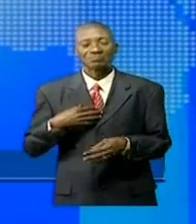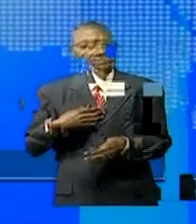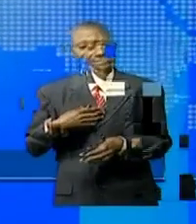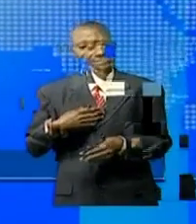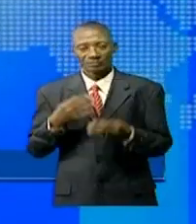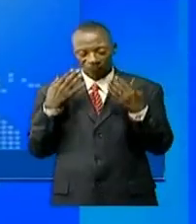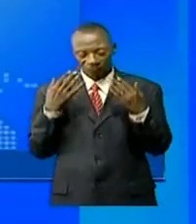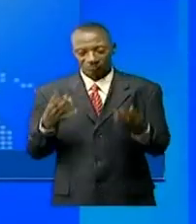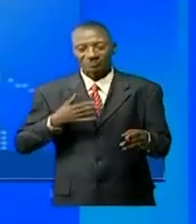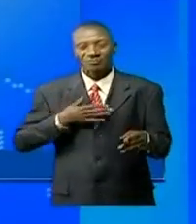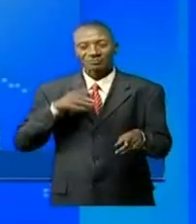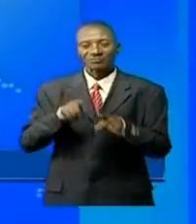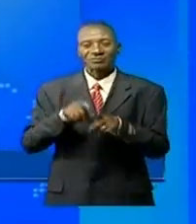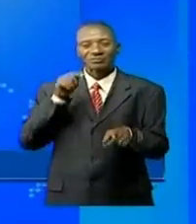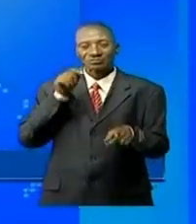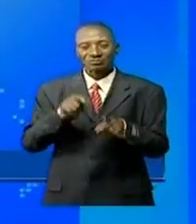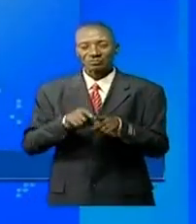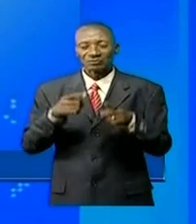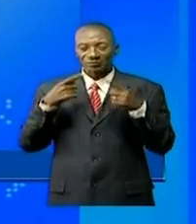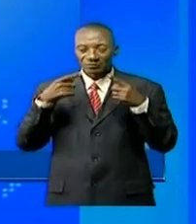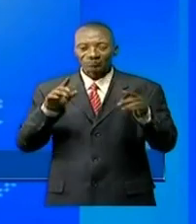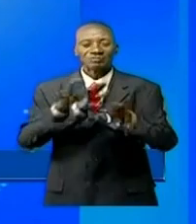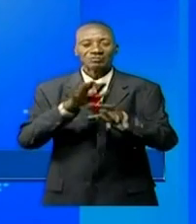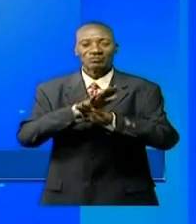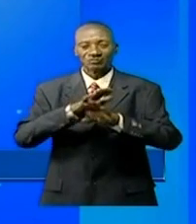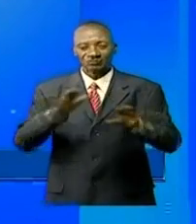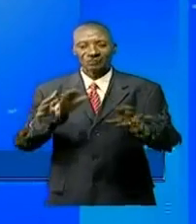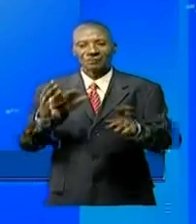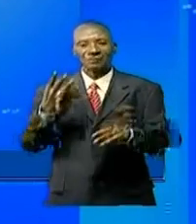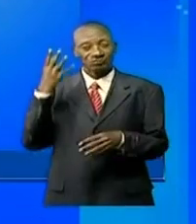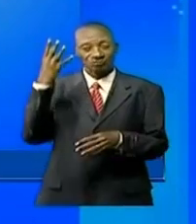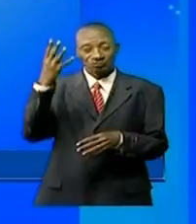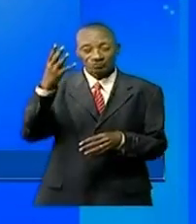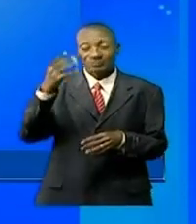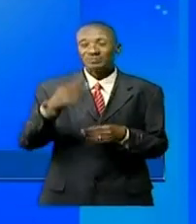Je vous retrouve demain à la même heure et avec le même plaisir. Jojo Ndibou